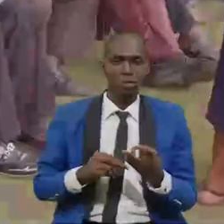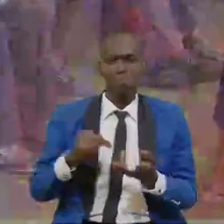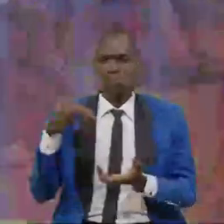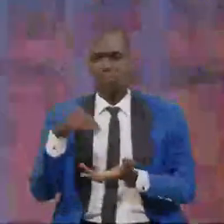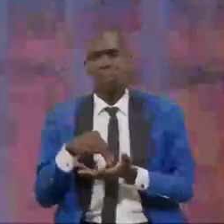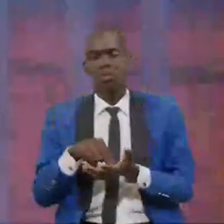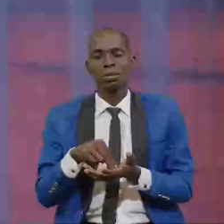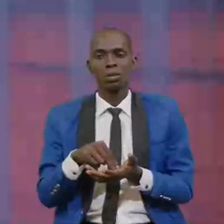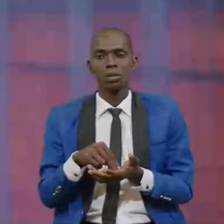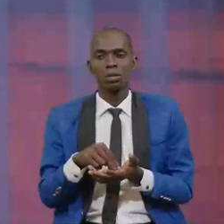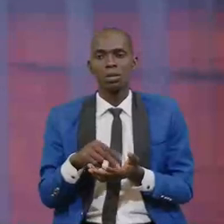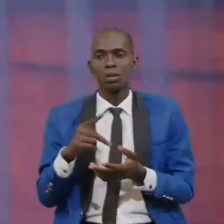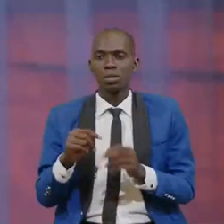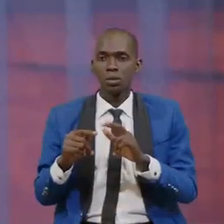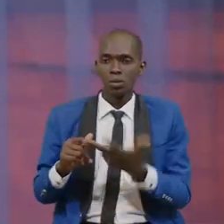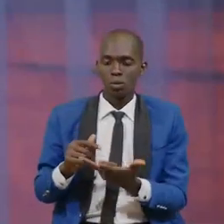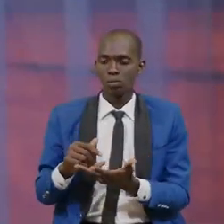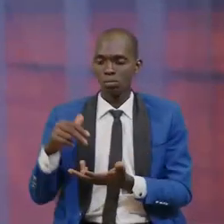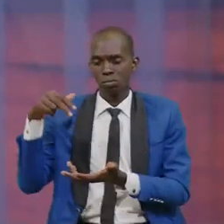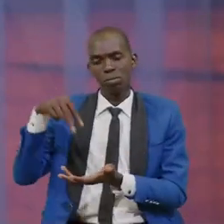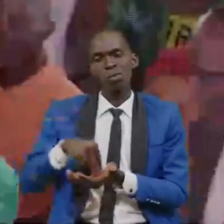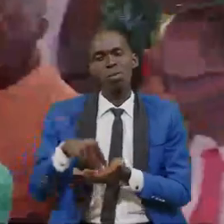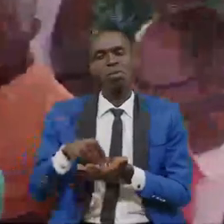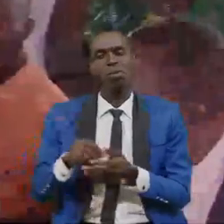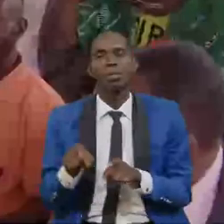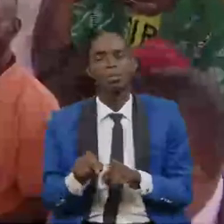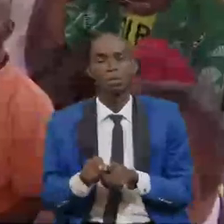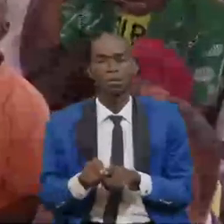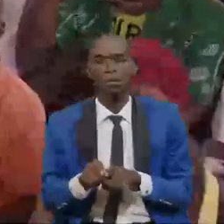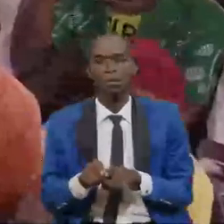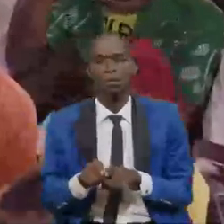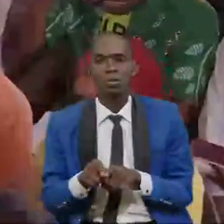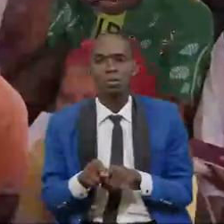levé. Et le troisième s'est levé.